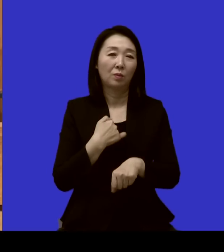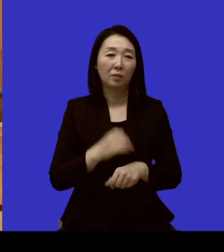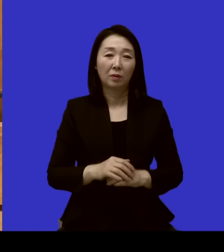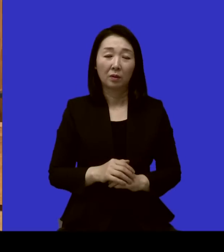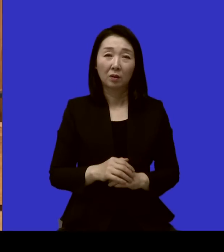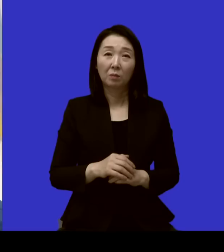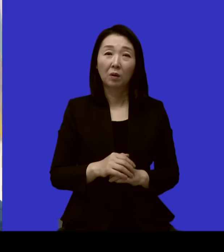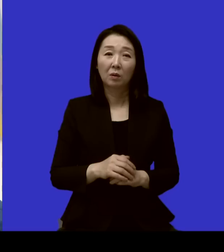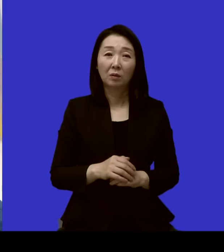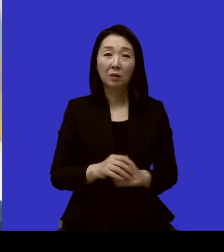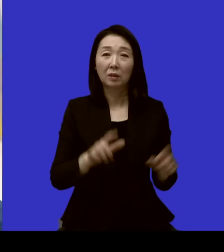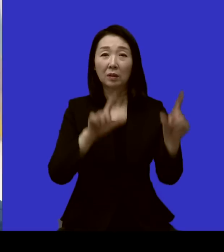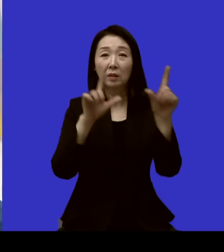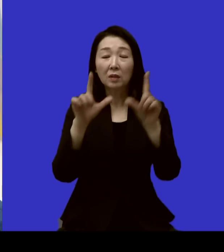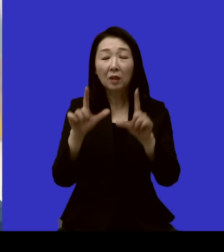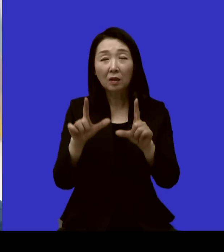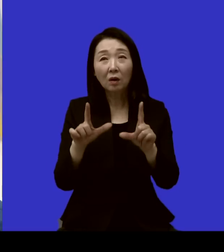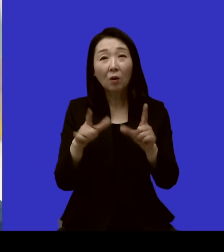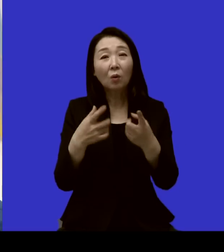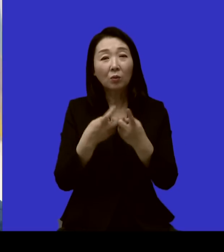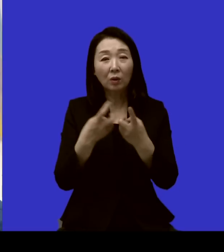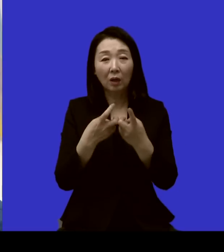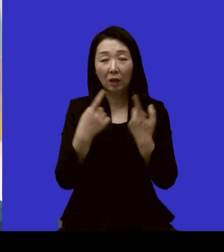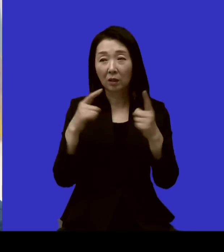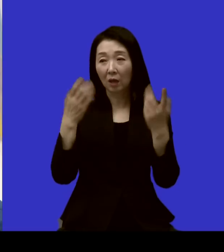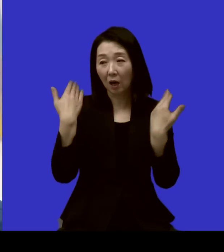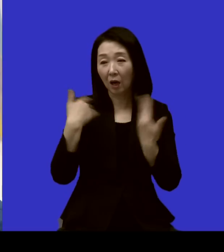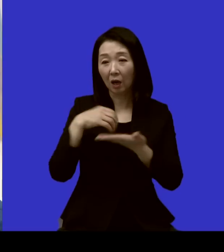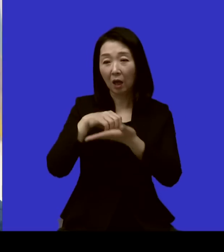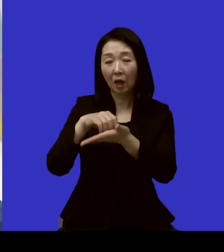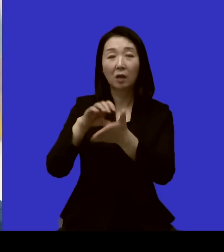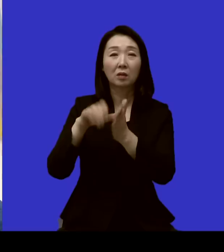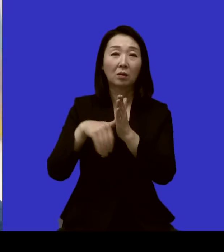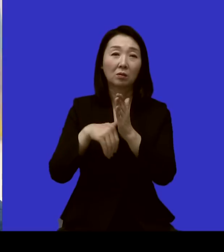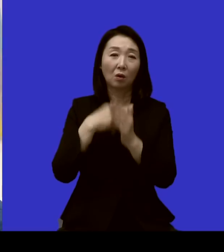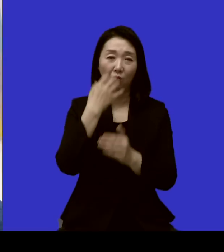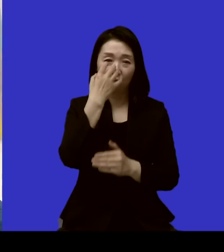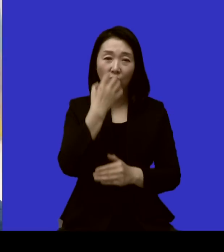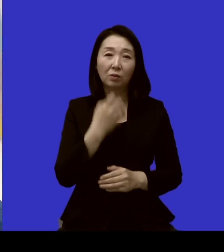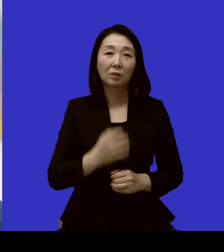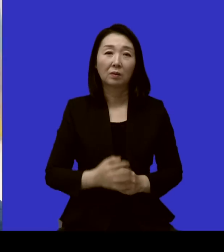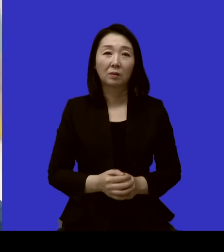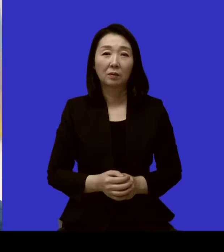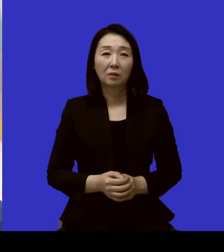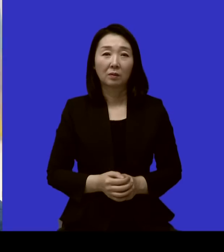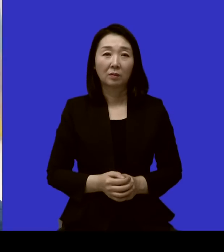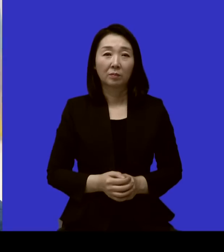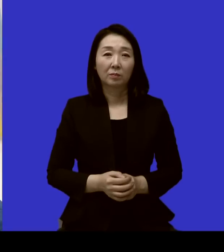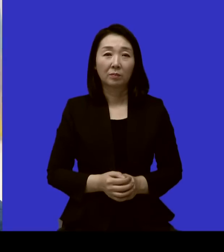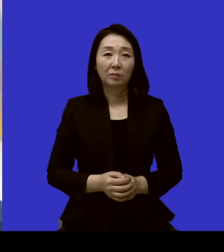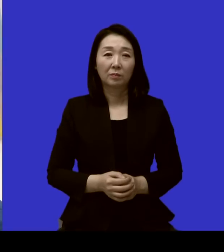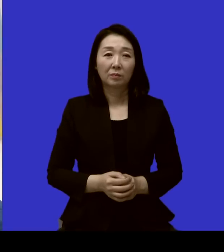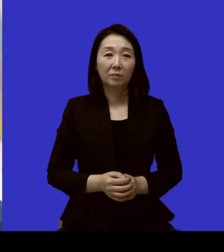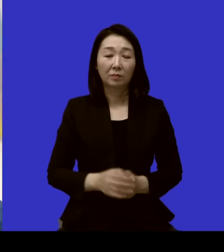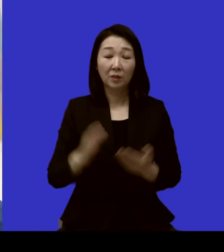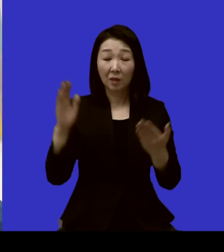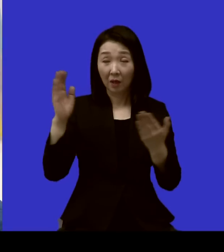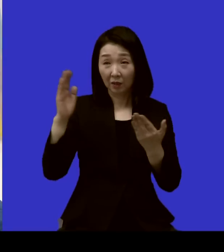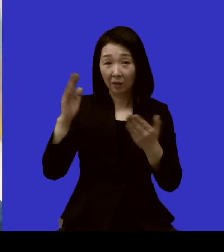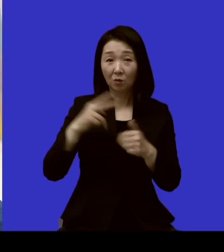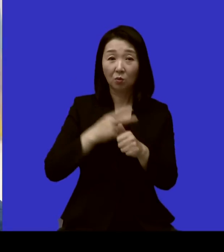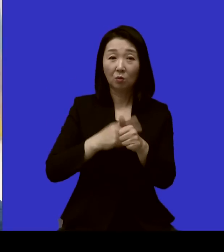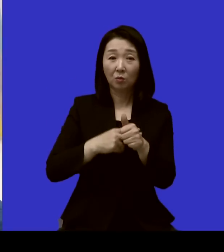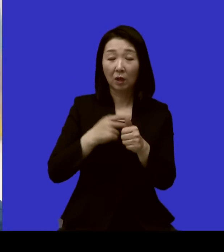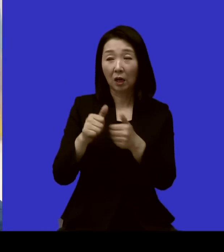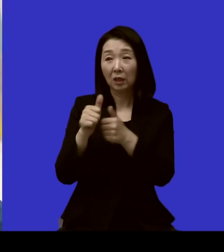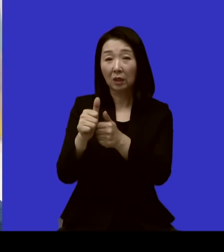어떻게 보냈어요? 그래서 좀 대학에 갔던 시간들도 너무 우울했었어요. 사실은 그리고 학생들도 그리고 교수님도 제가 너무